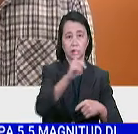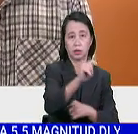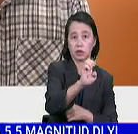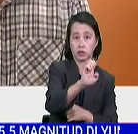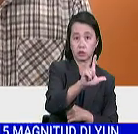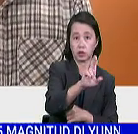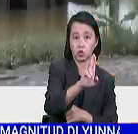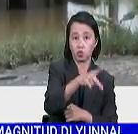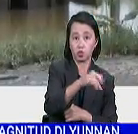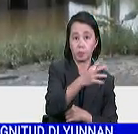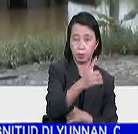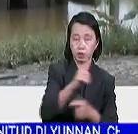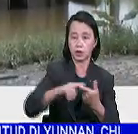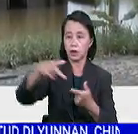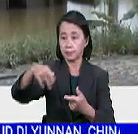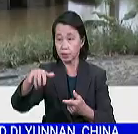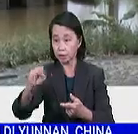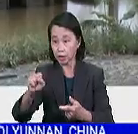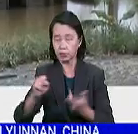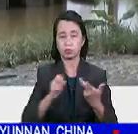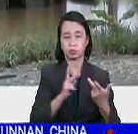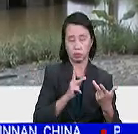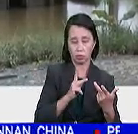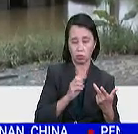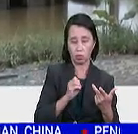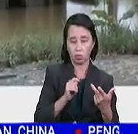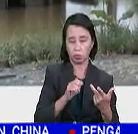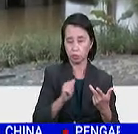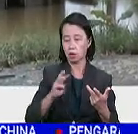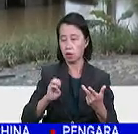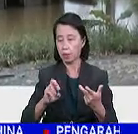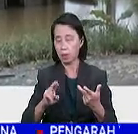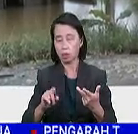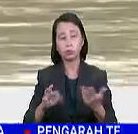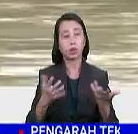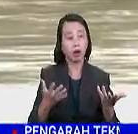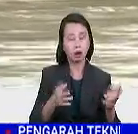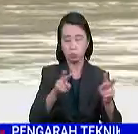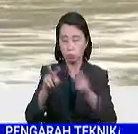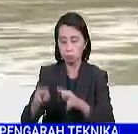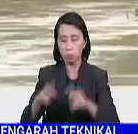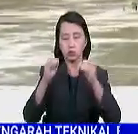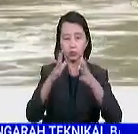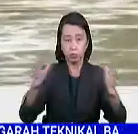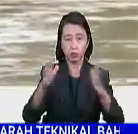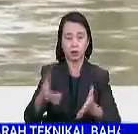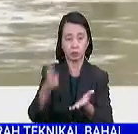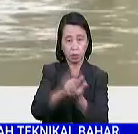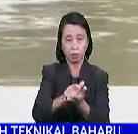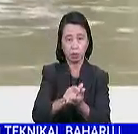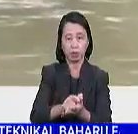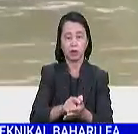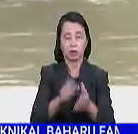yang saya berada semalam untuk melihat sejauhmana kesiapsiagaan kita kedepan tahu semua ah guru besar kena bagi laporan